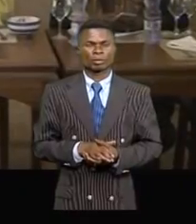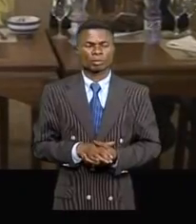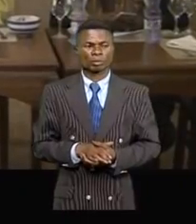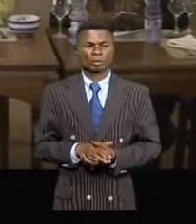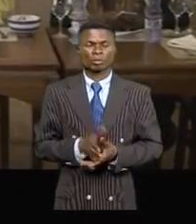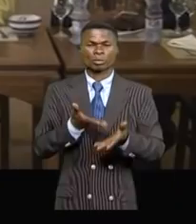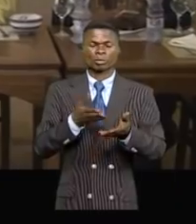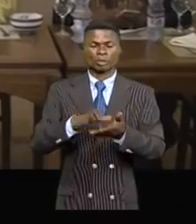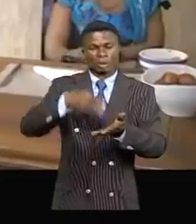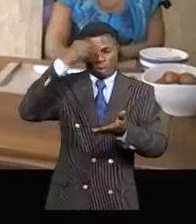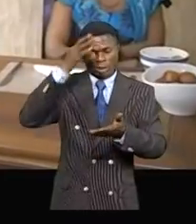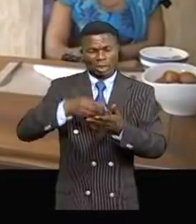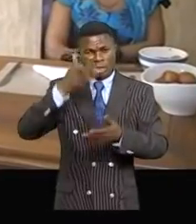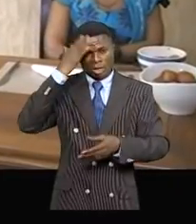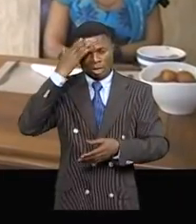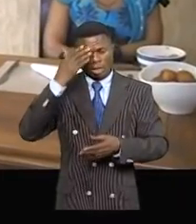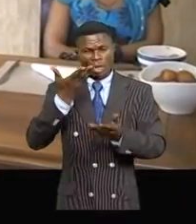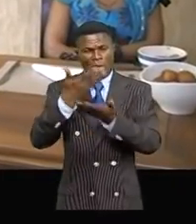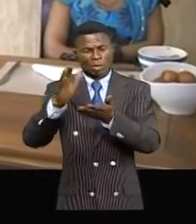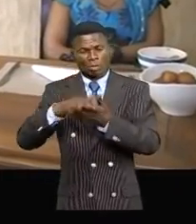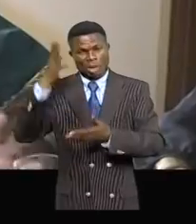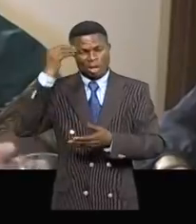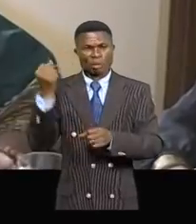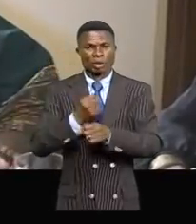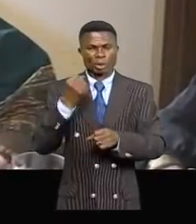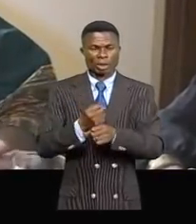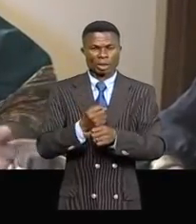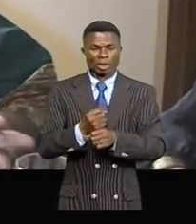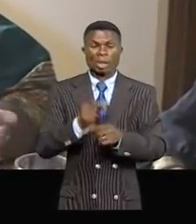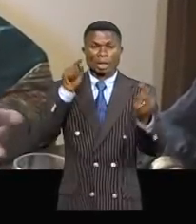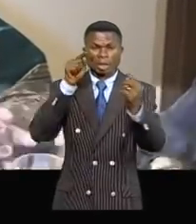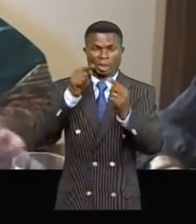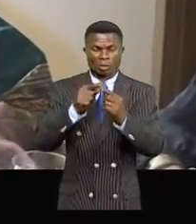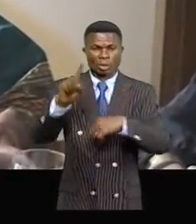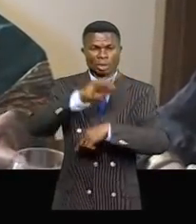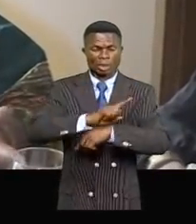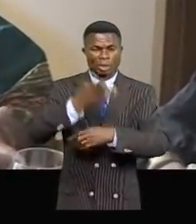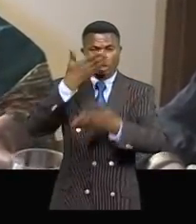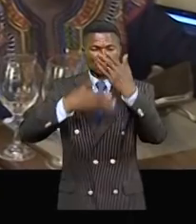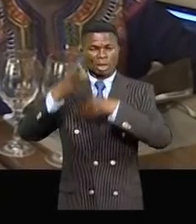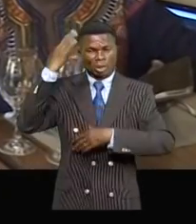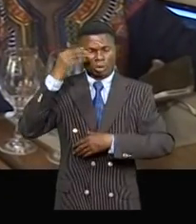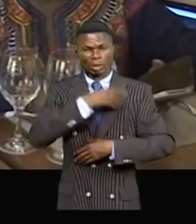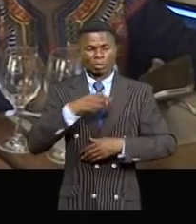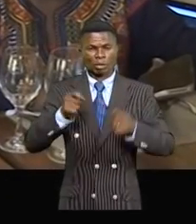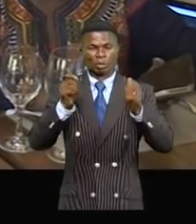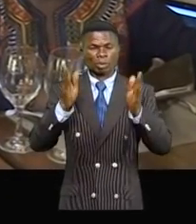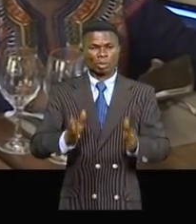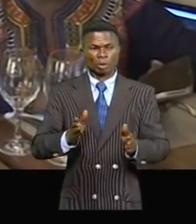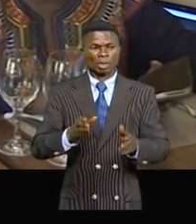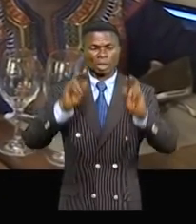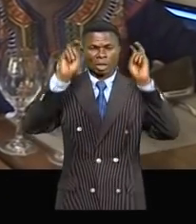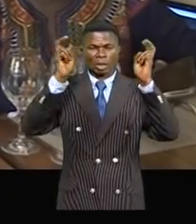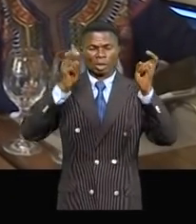Enrichir les connaissances en partageant les expériences professionnelles, c'est le leitmotiv de cette journée d'échange des femmes des médias. C'était autour du